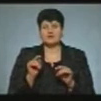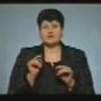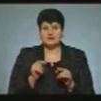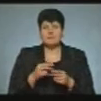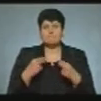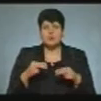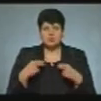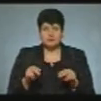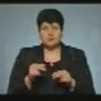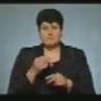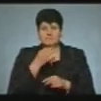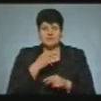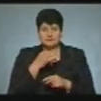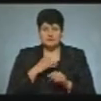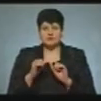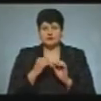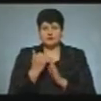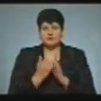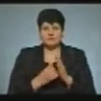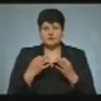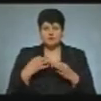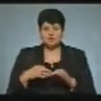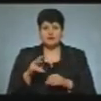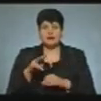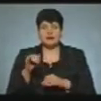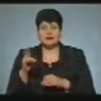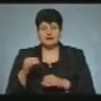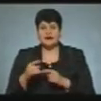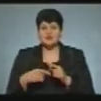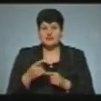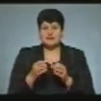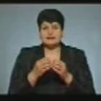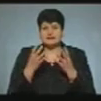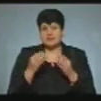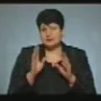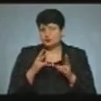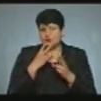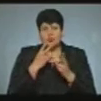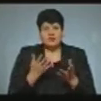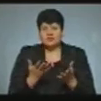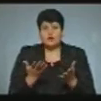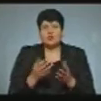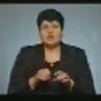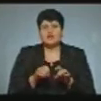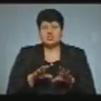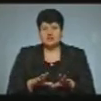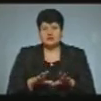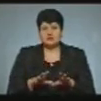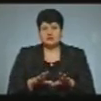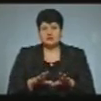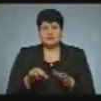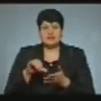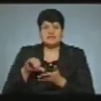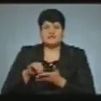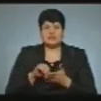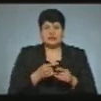Вони продаватимуть медикаменти за урядовою програмою «Доступні ліки», а вже через 10 днів ми будемо бачити, якого рішення дійшли ці представники